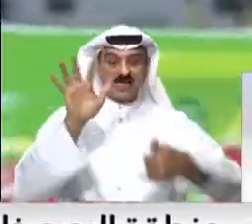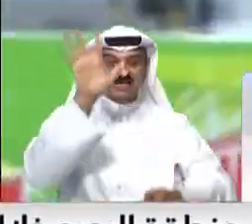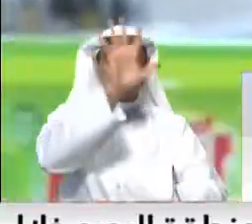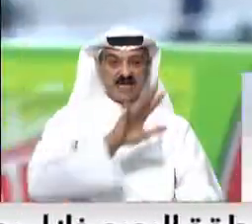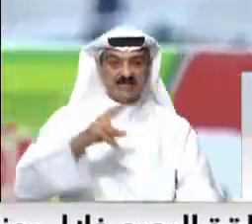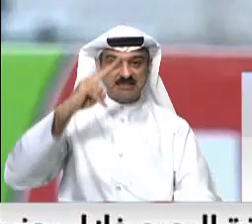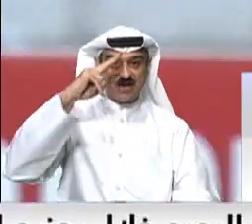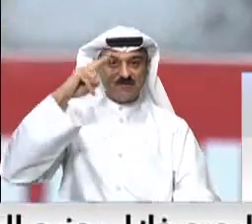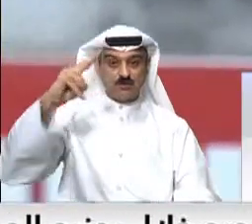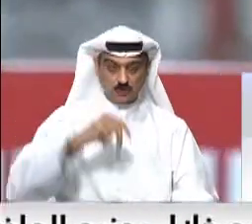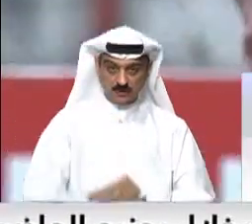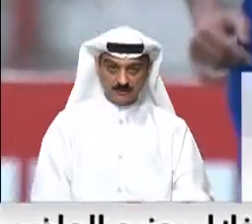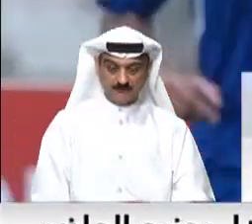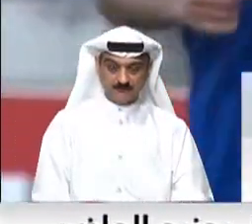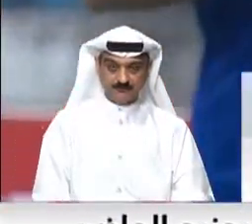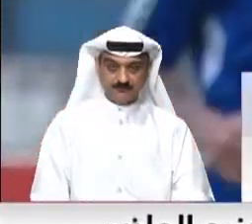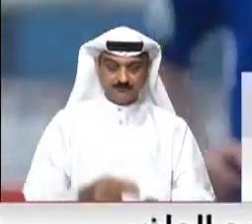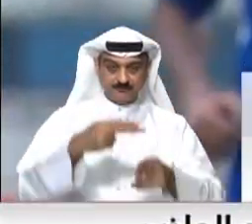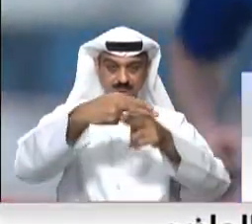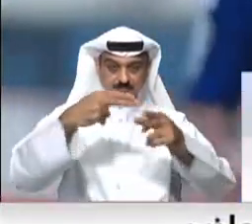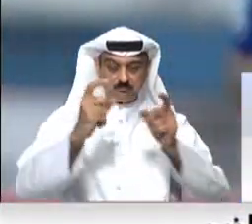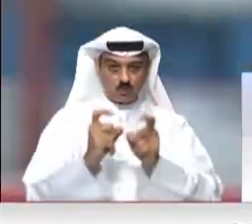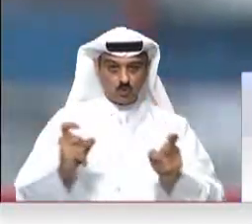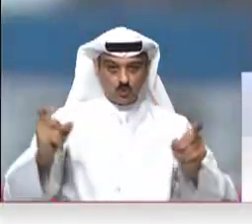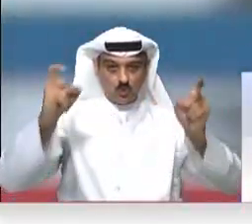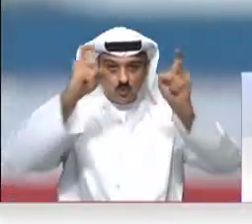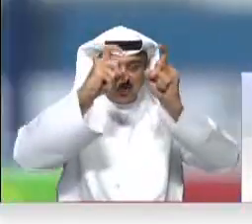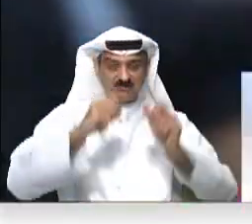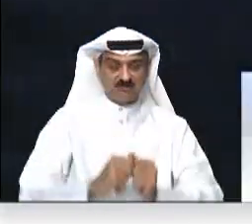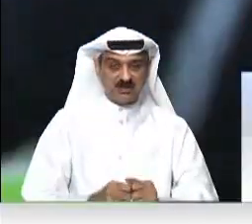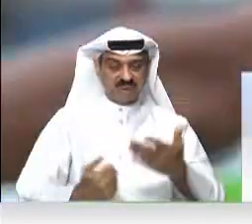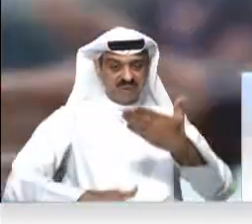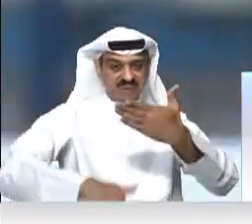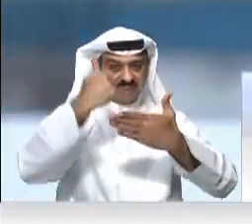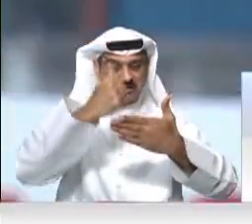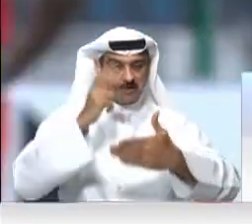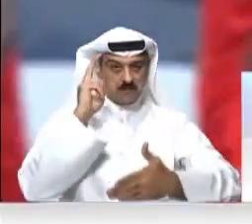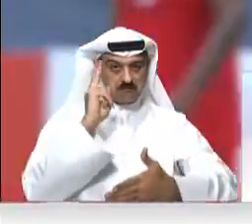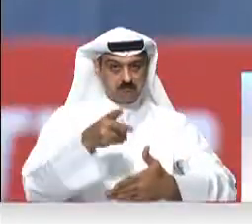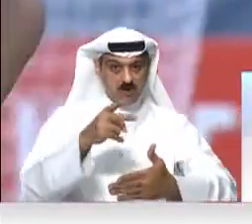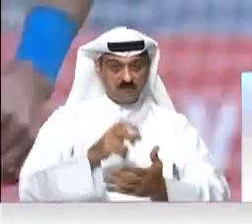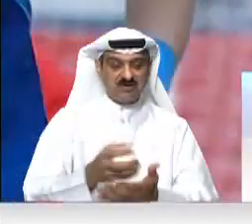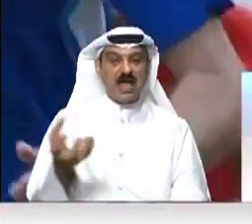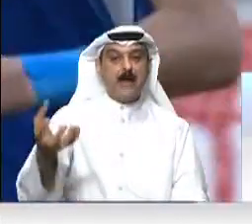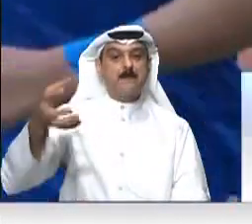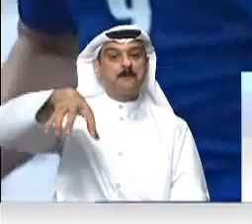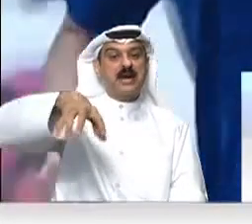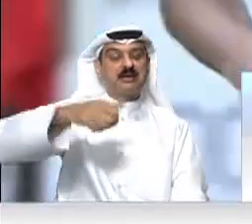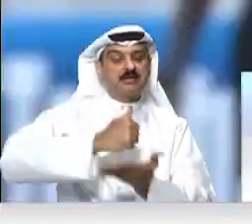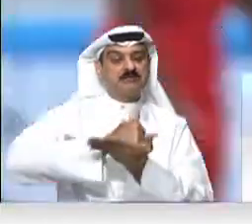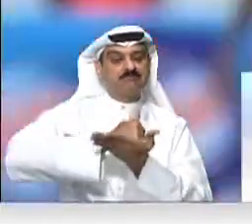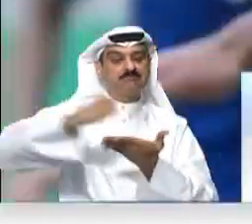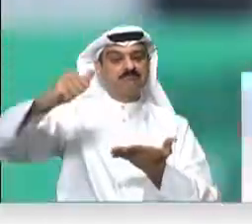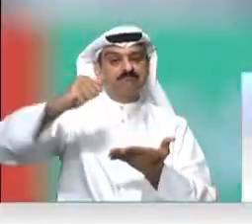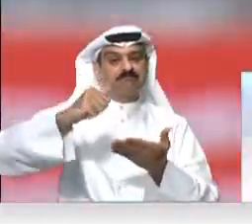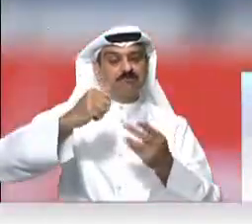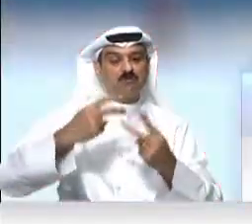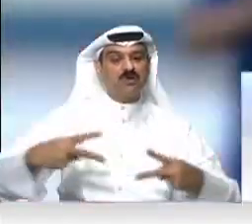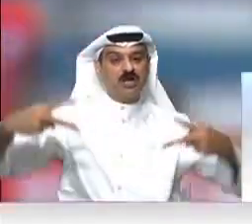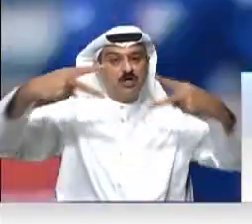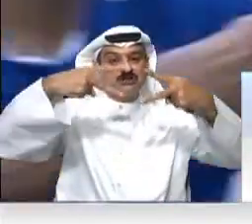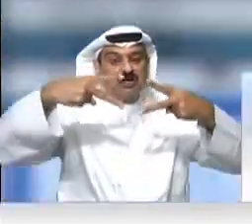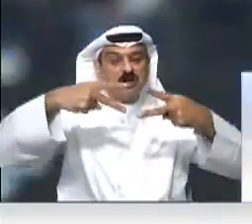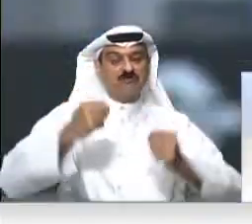السعوديه وبلغ المنتخب الوطني النهائي بعد نجح في اجتياز منتخب بنغلاديش في الدور النصف النهائي